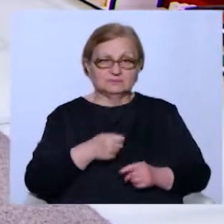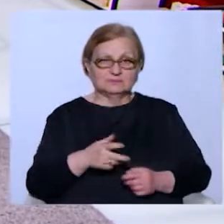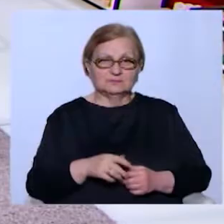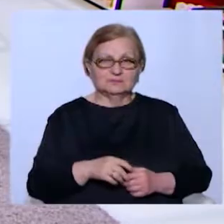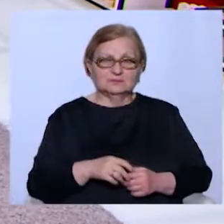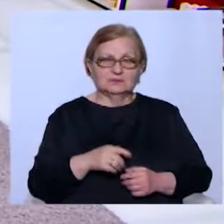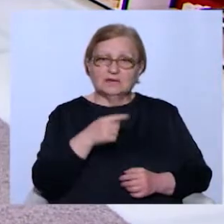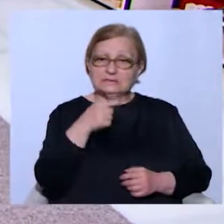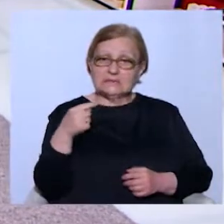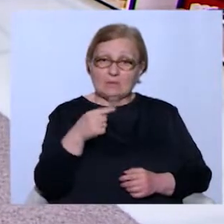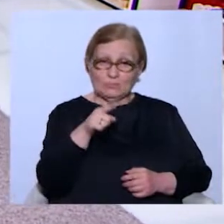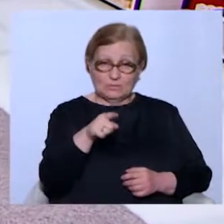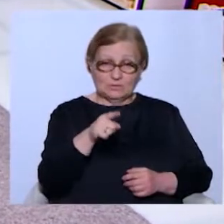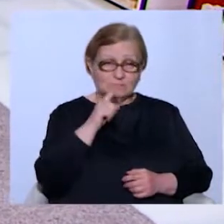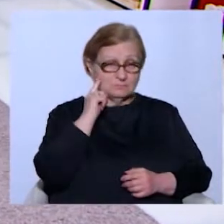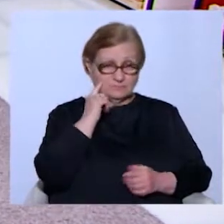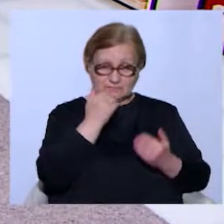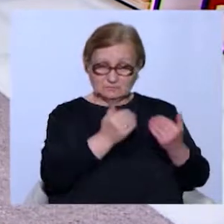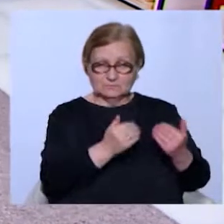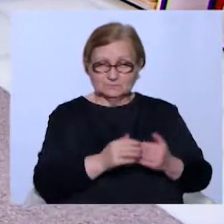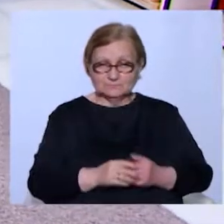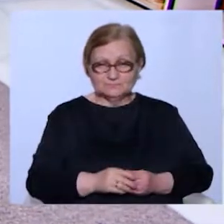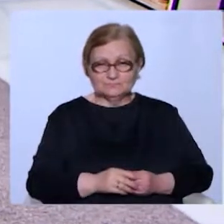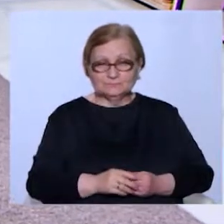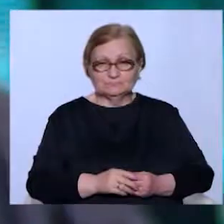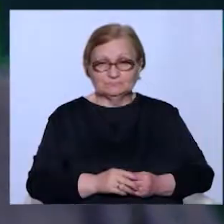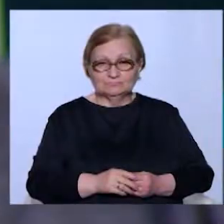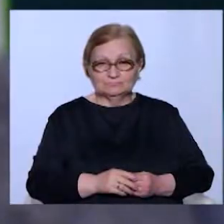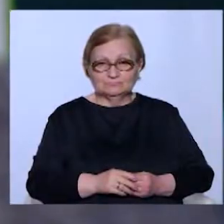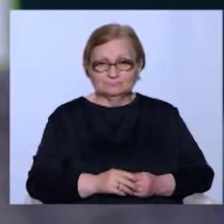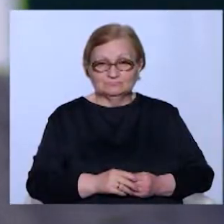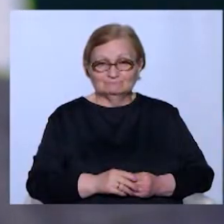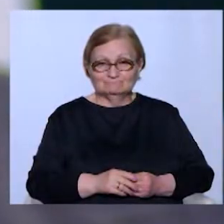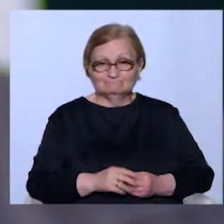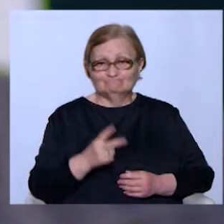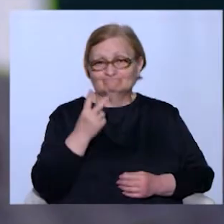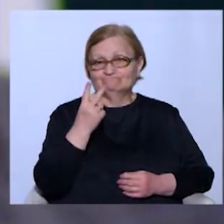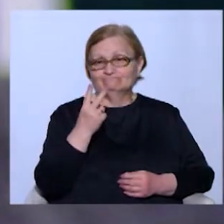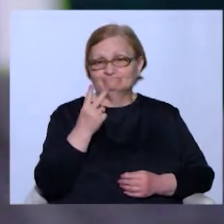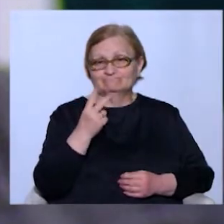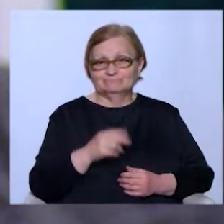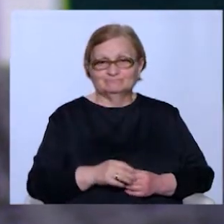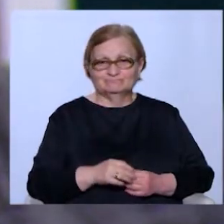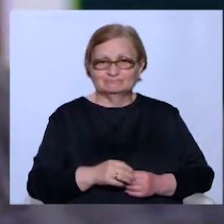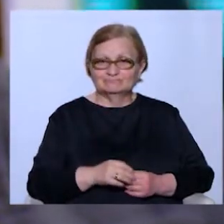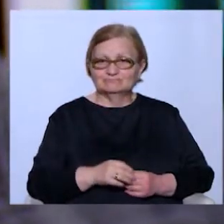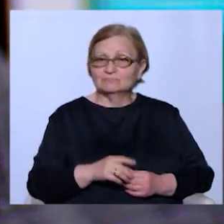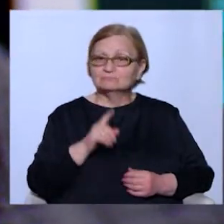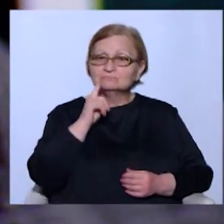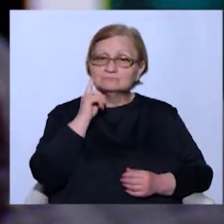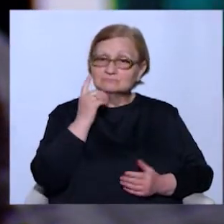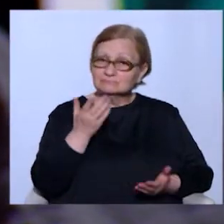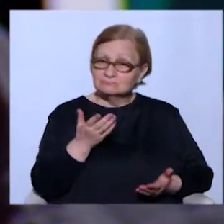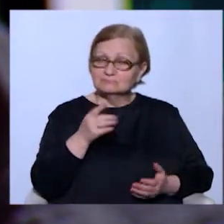მწვანე არის გამოკლების, გვახსოვს ხომ? აჰა. ორი. მწვანე რადგან